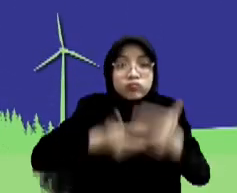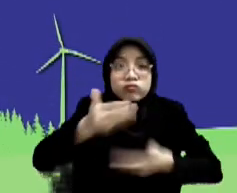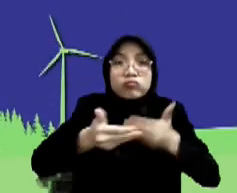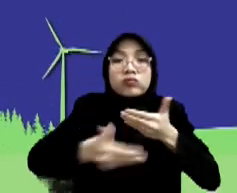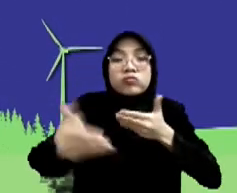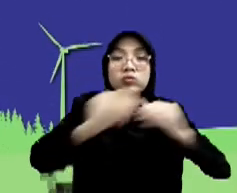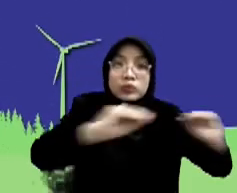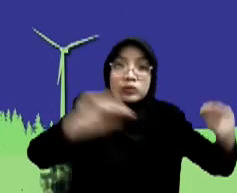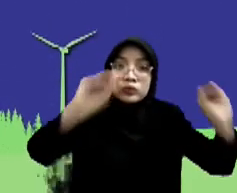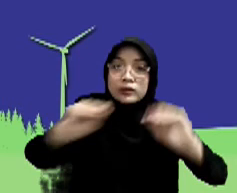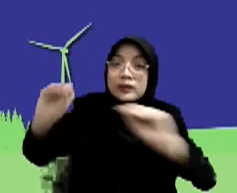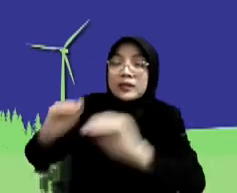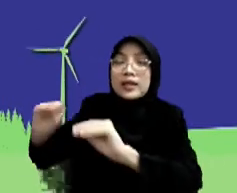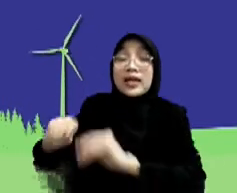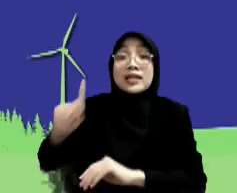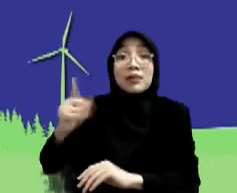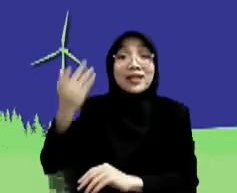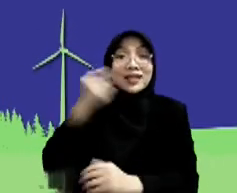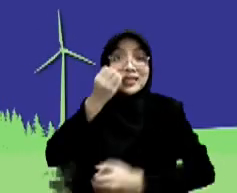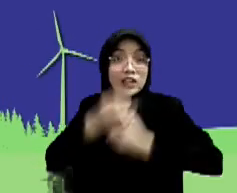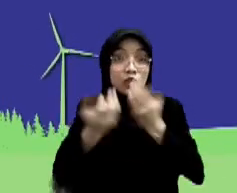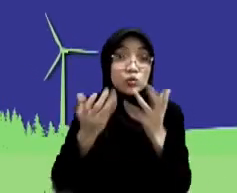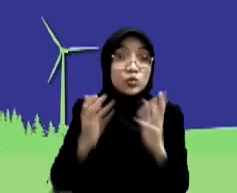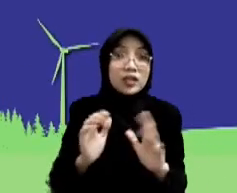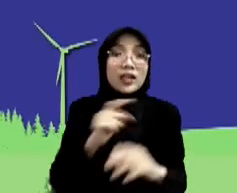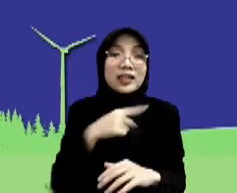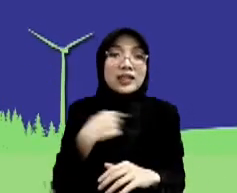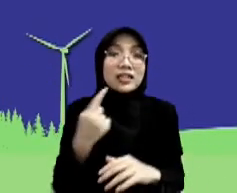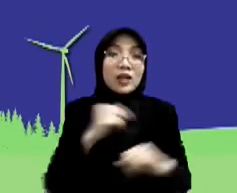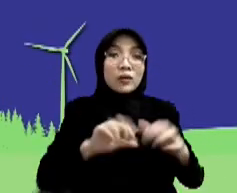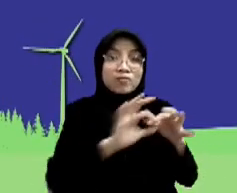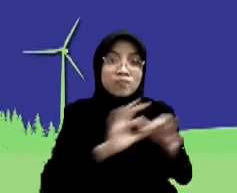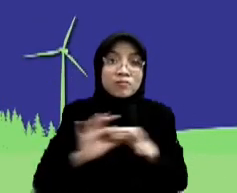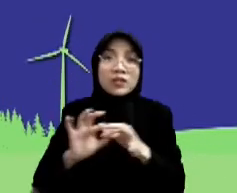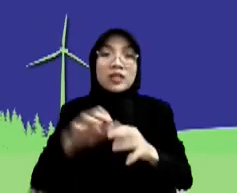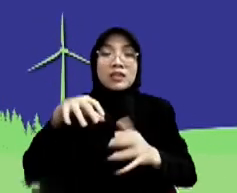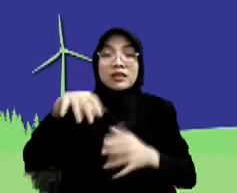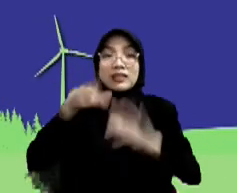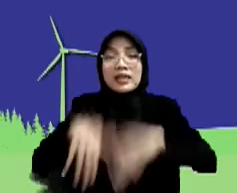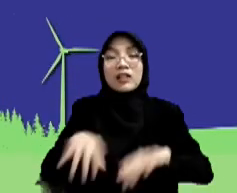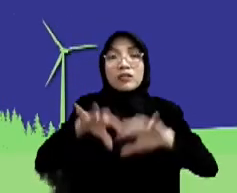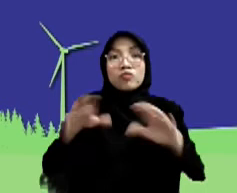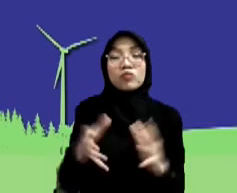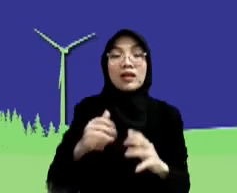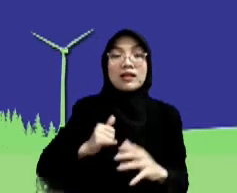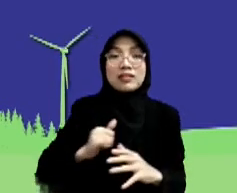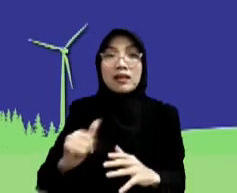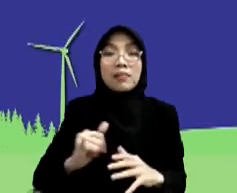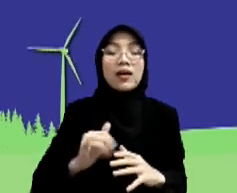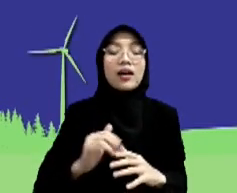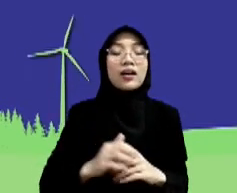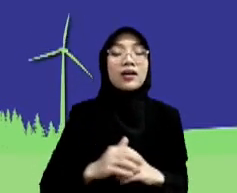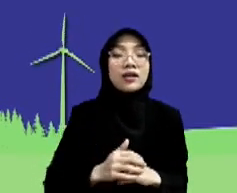eh karena tadi seperti sudah disampaikan we are in this together we theet and